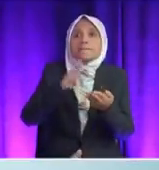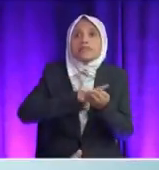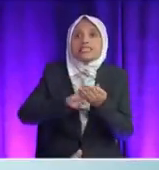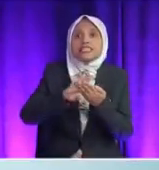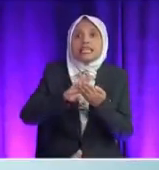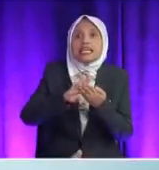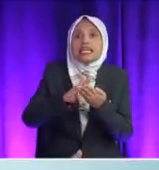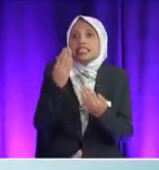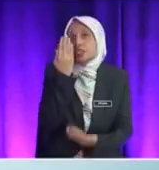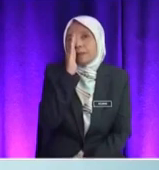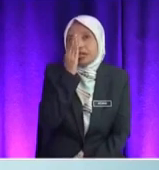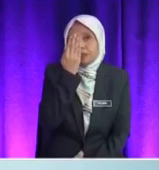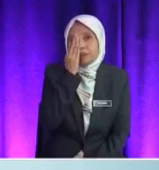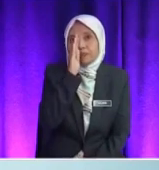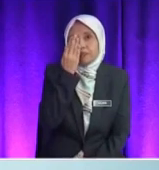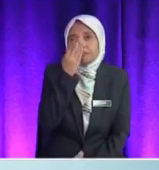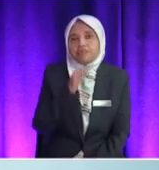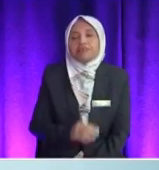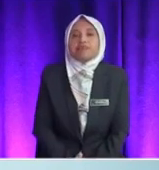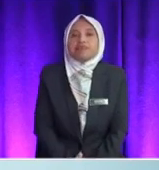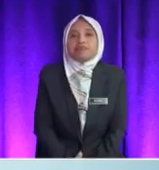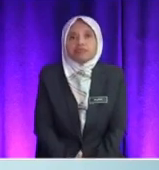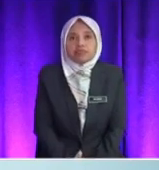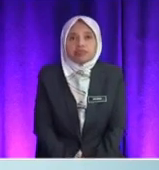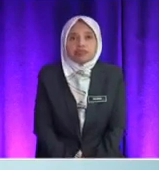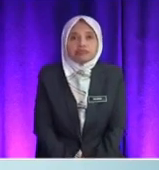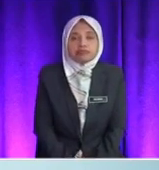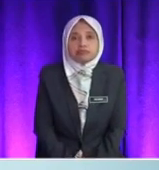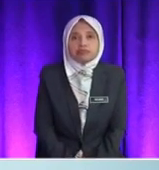pembersihan disemen kita nih uh betul nah